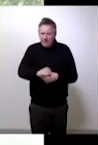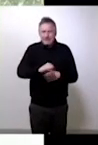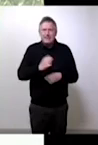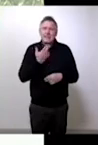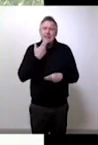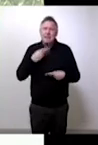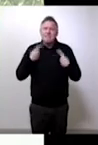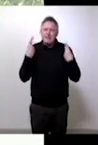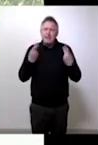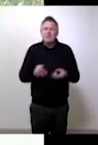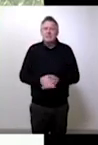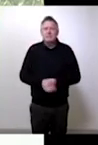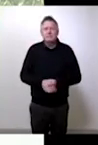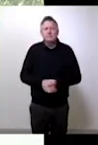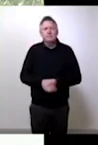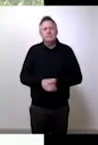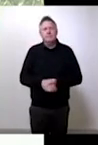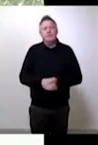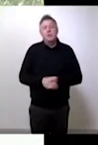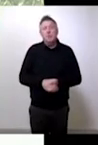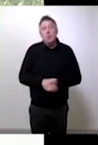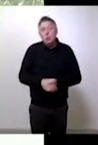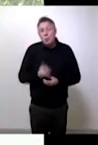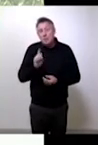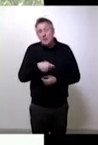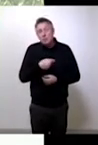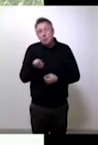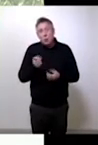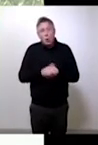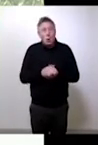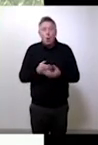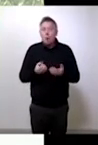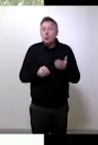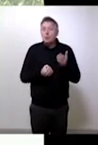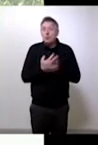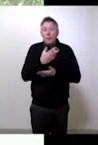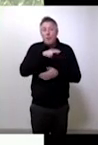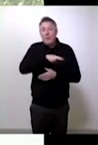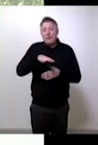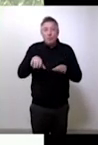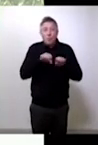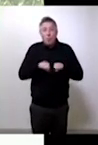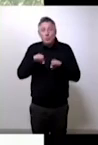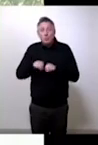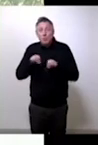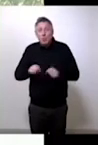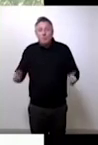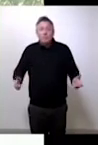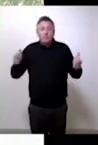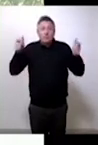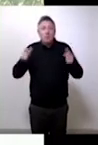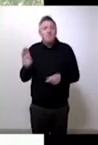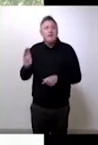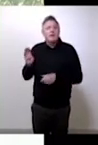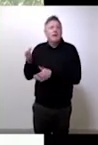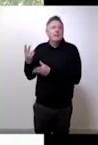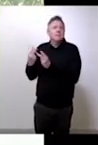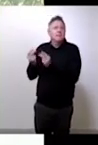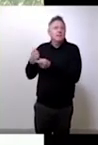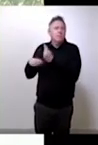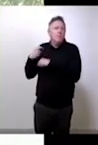avoir des logements de qualité, il faut aussi bien sûr renforcer la qualité de la production neuve. Je ne reviens pas sur ce qu'a dit Bernard. Et puis bien sûr amplifier la rénovation énergétique